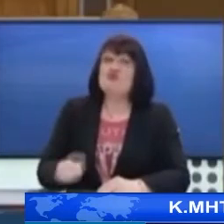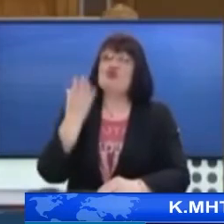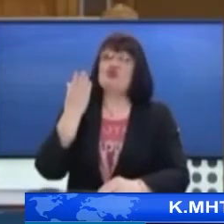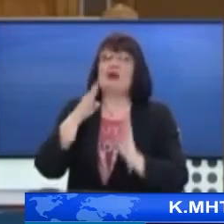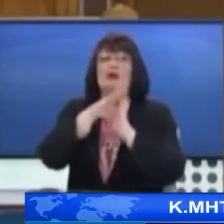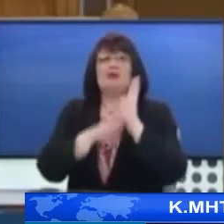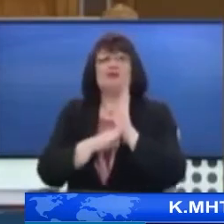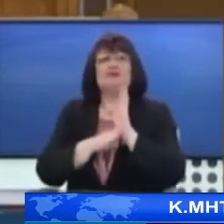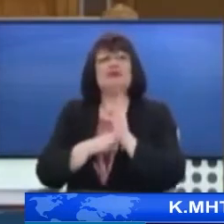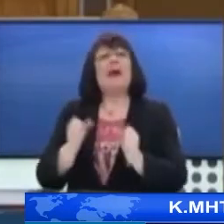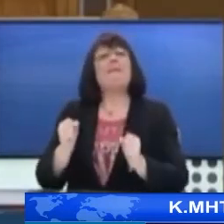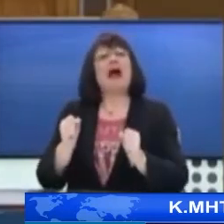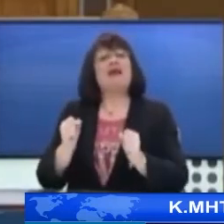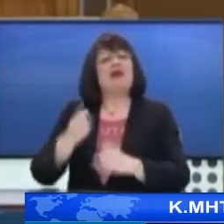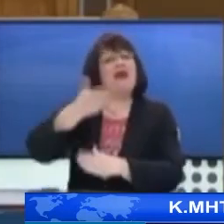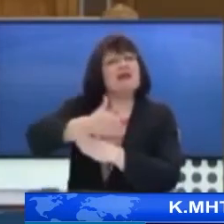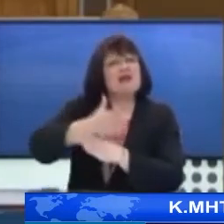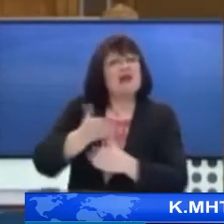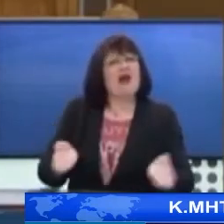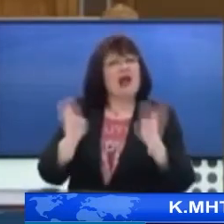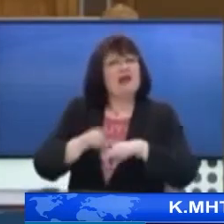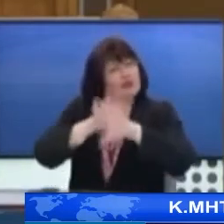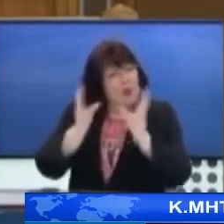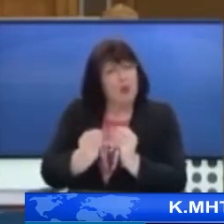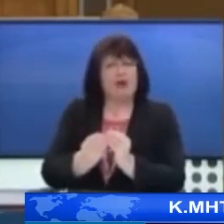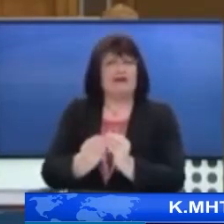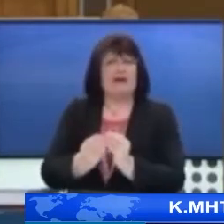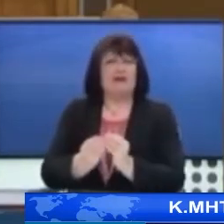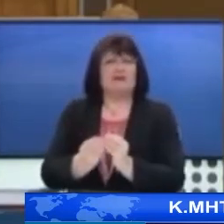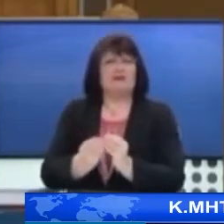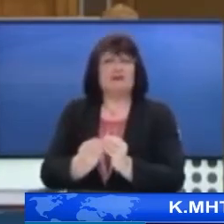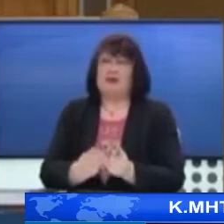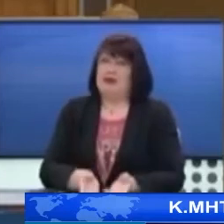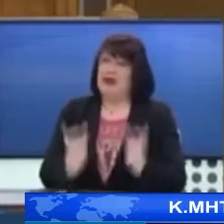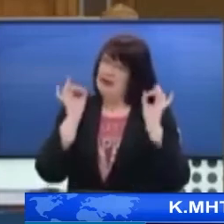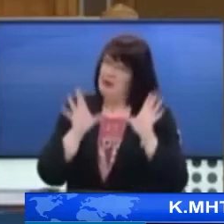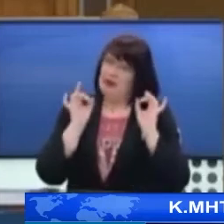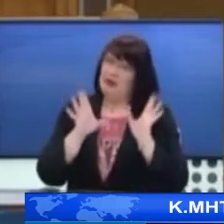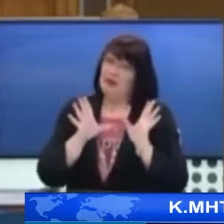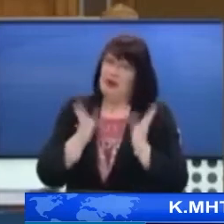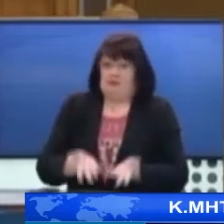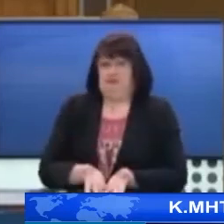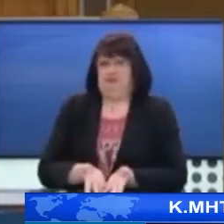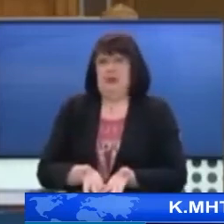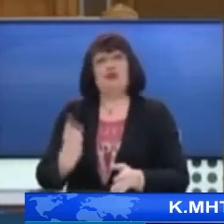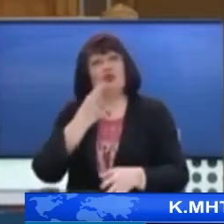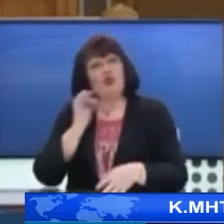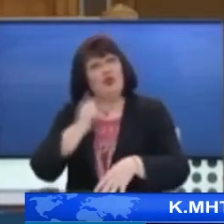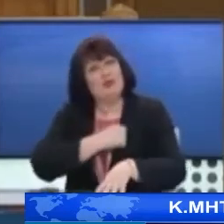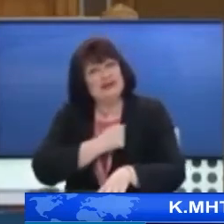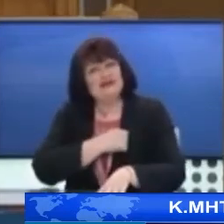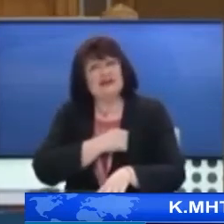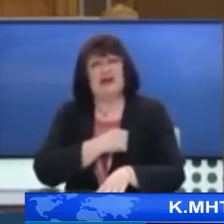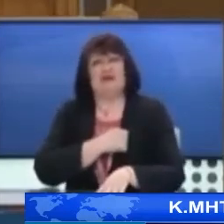κάλυψη των παγίων δαπανών. Καλύπτονται τα ενίκια τους. Όλα αυτά, μόνο αμιλητέα δεν μπορούν να χαρακτηριστούν. Και γι' αυτό και πιστεύω